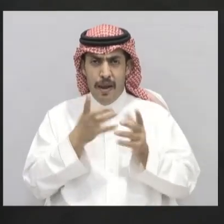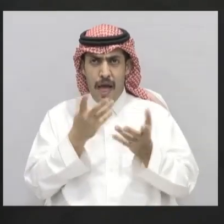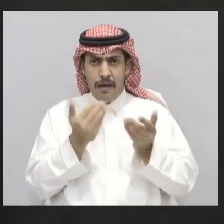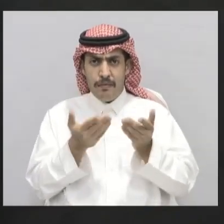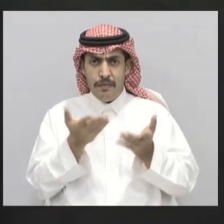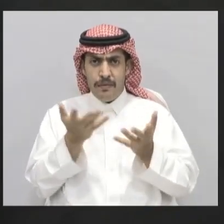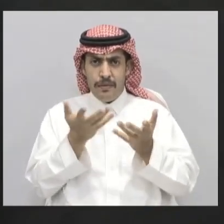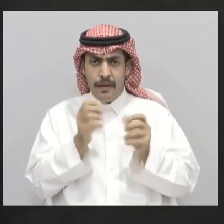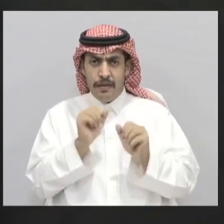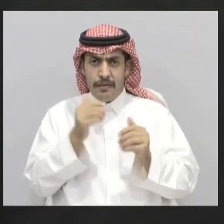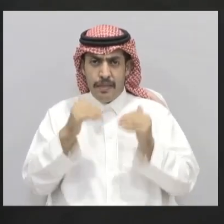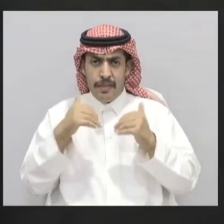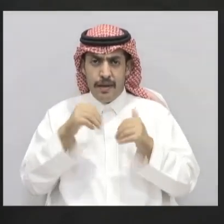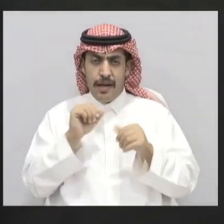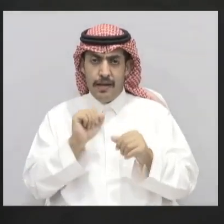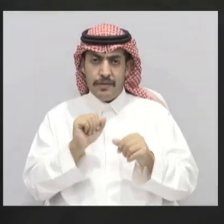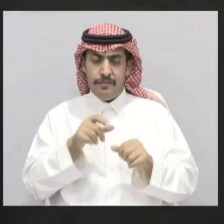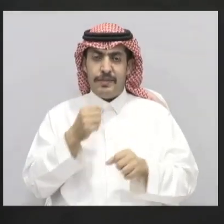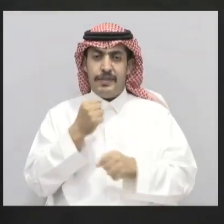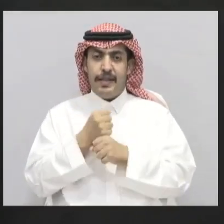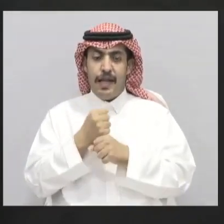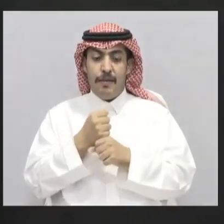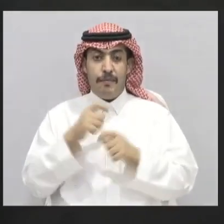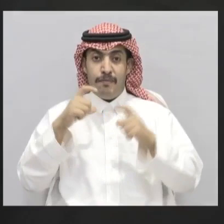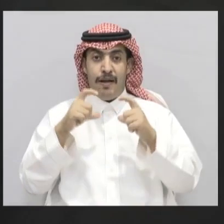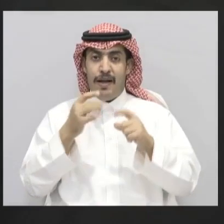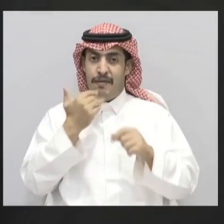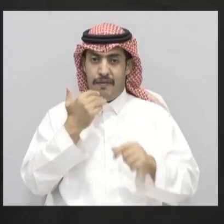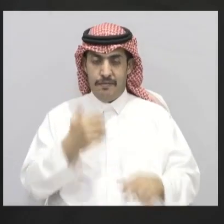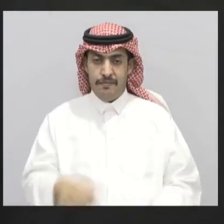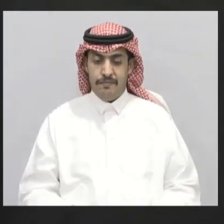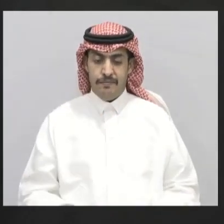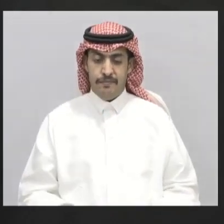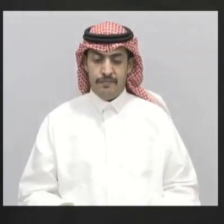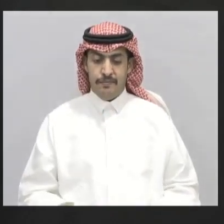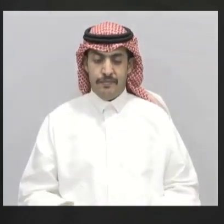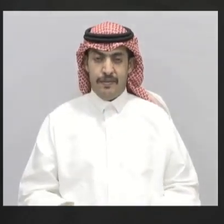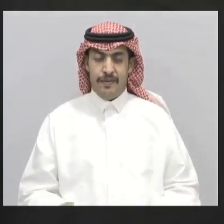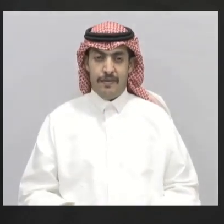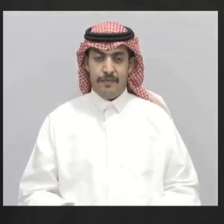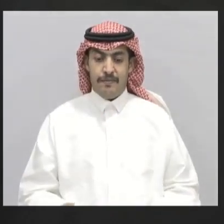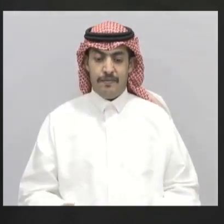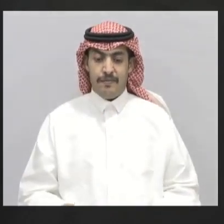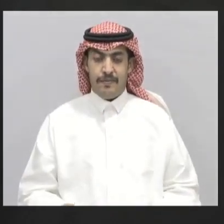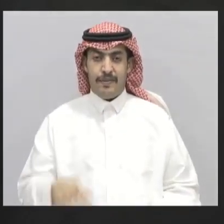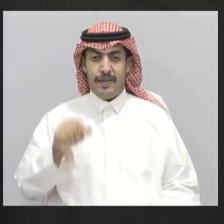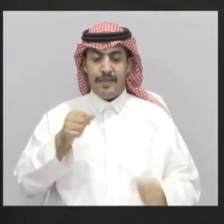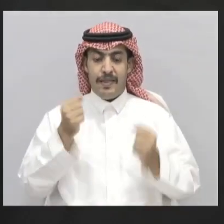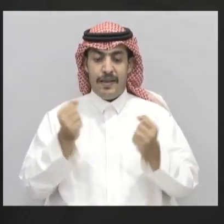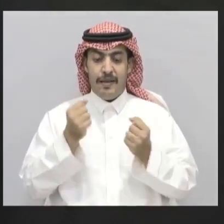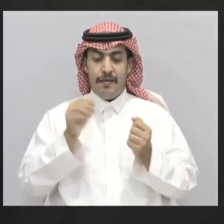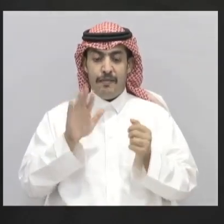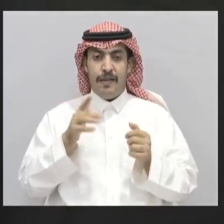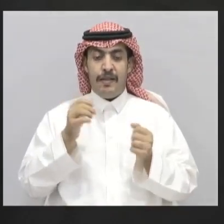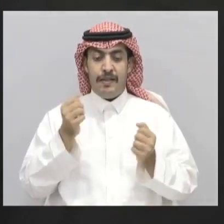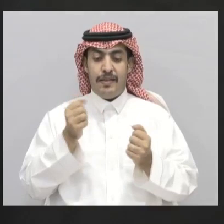هذه الزاويه بدون استخدام المنقله اخذ اعزائي تدريب من